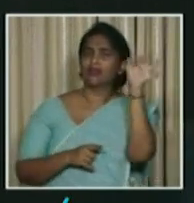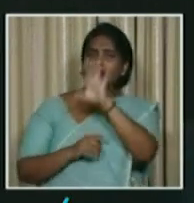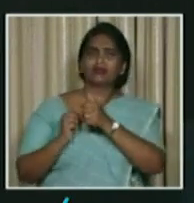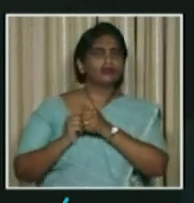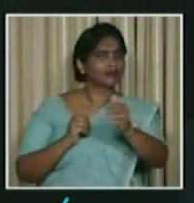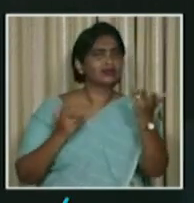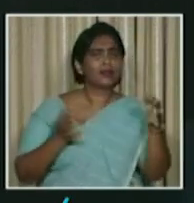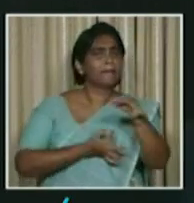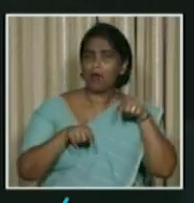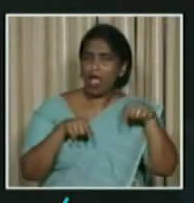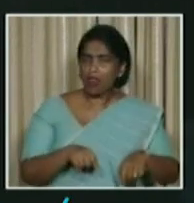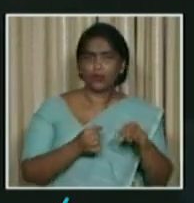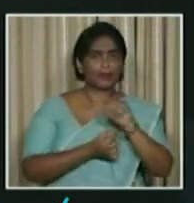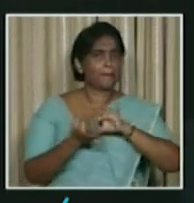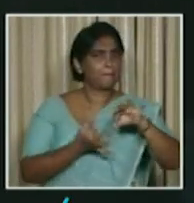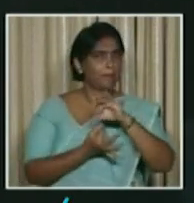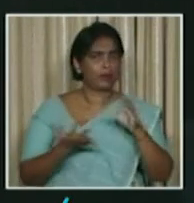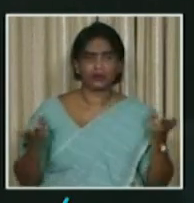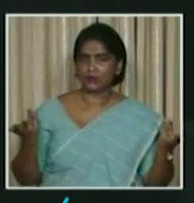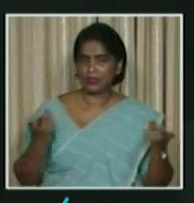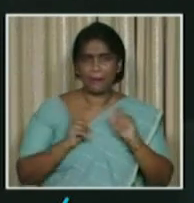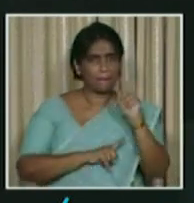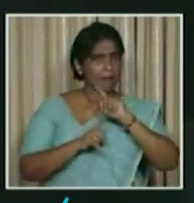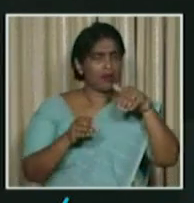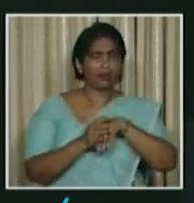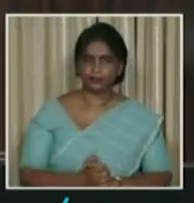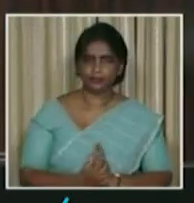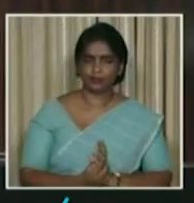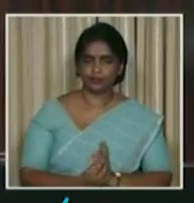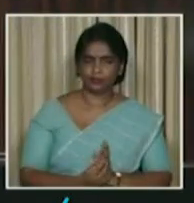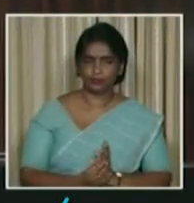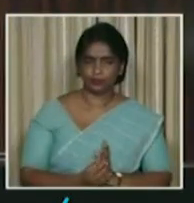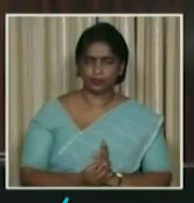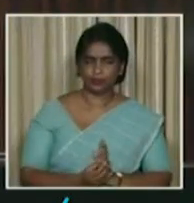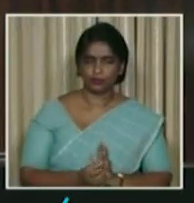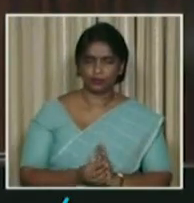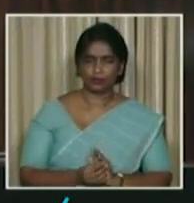යන්න? මෙතන ප්‍රජාතන්ත්‍රවාදී තියෙන්න ඕනේ. පාර්ලිමේන්තුවේත් ඒක නැත්තම් අපි කොහොමද මේක කරන්නේ?